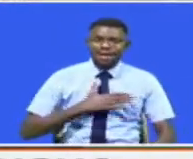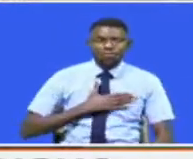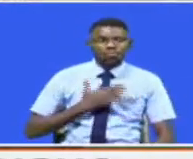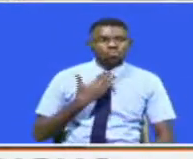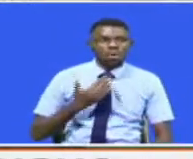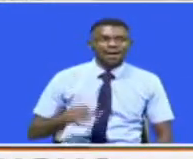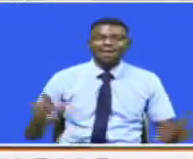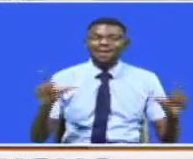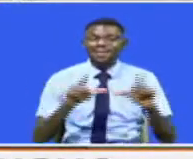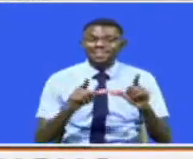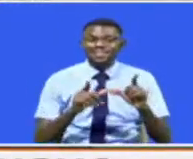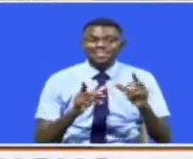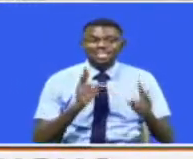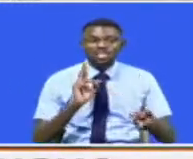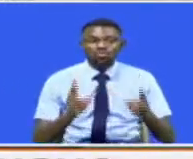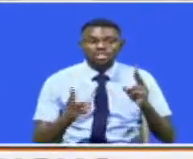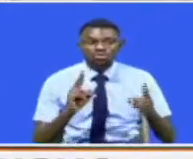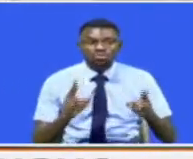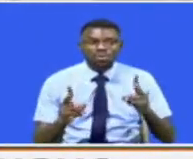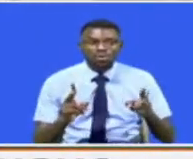title